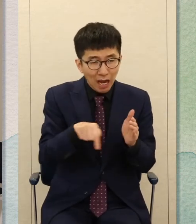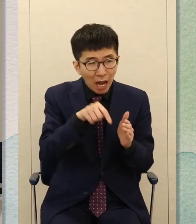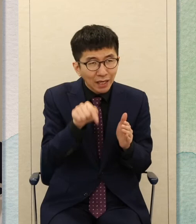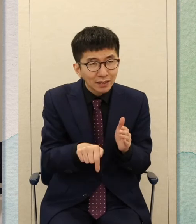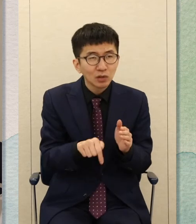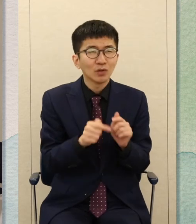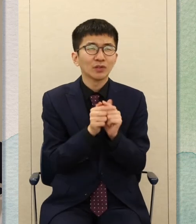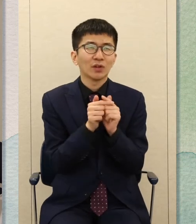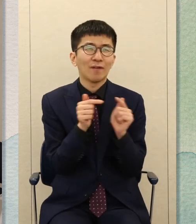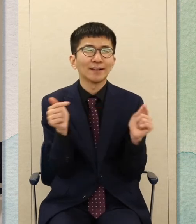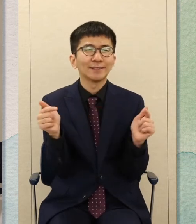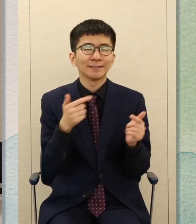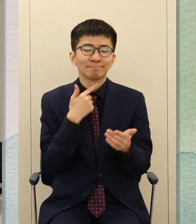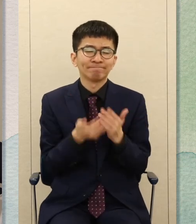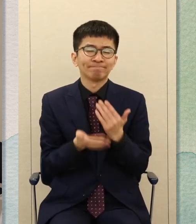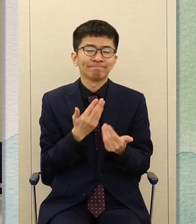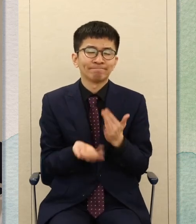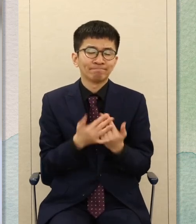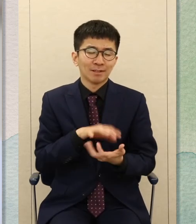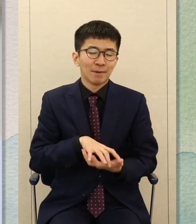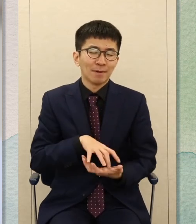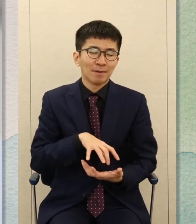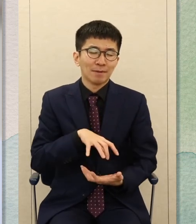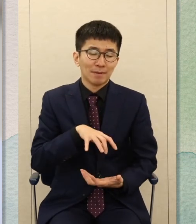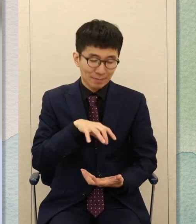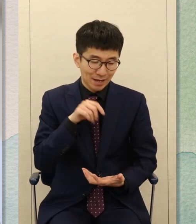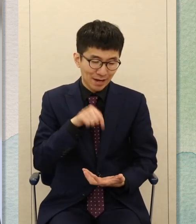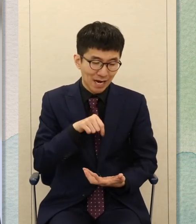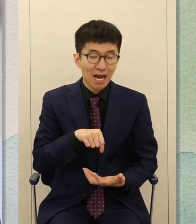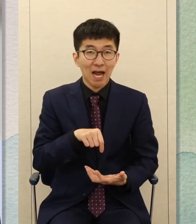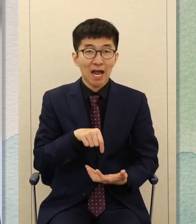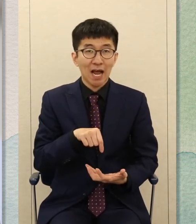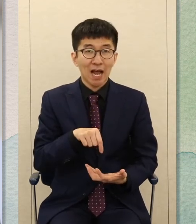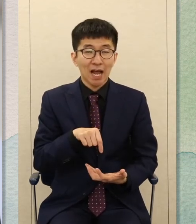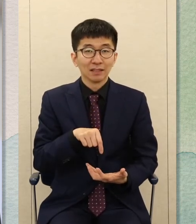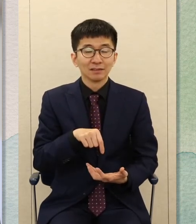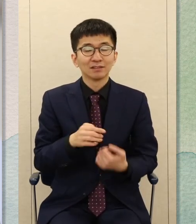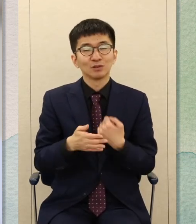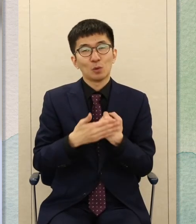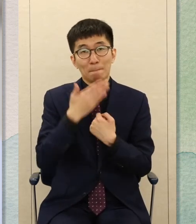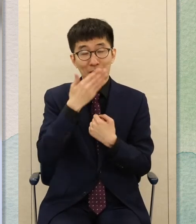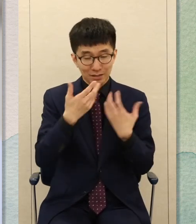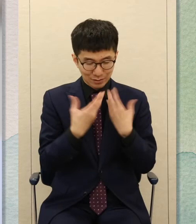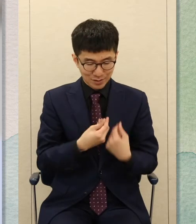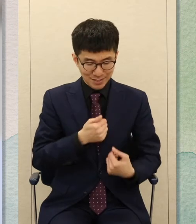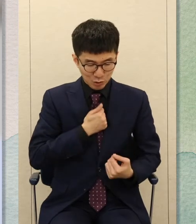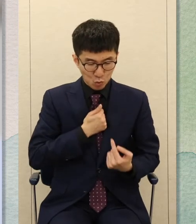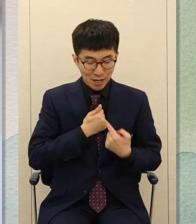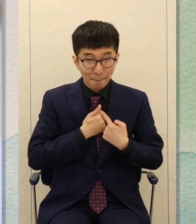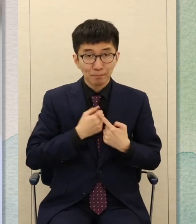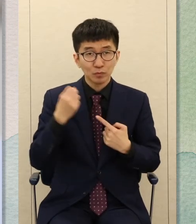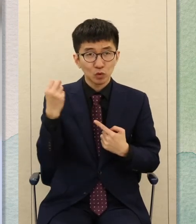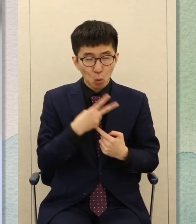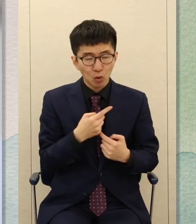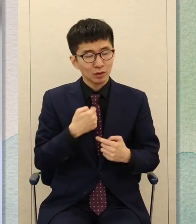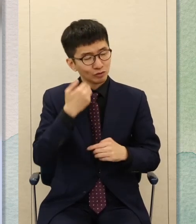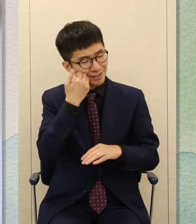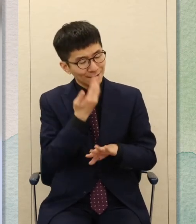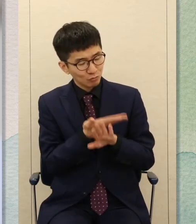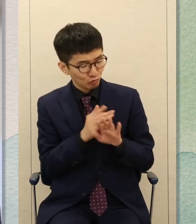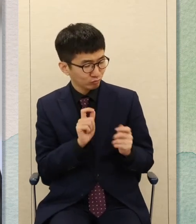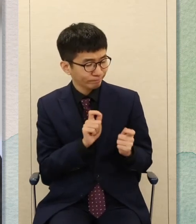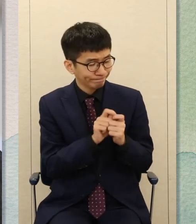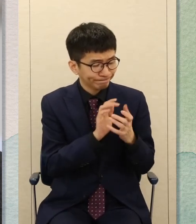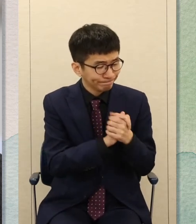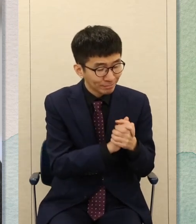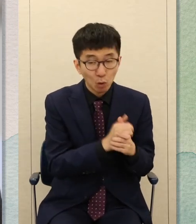행복한 독자를 만들어낸다. 이게 굉장히 큽니다. 아까도 얘기했지만 자존감, 내 삶이 좀 깊이 있게 되고 싶어, 누군가하고